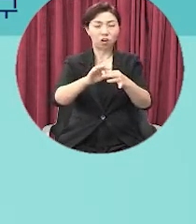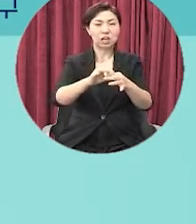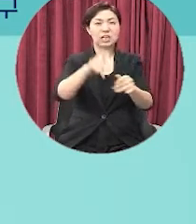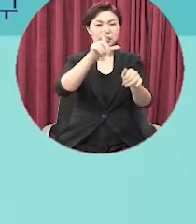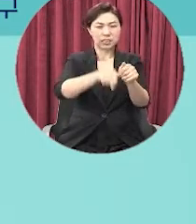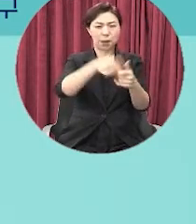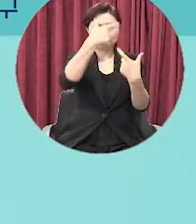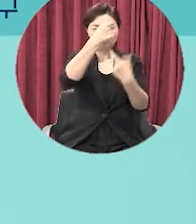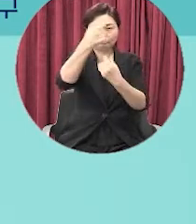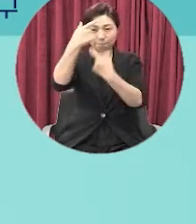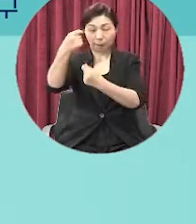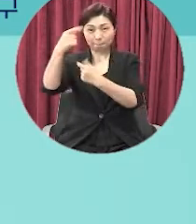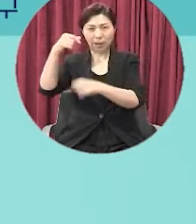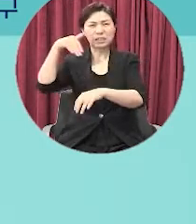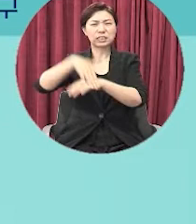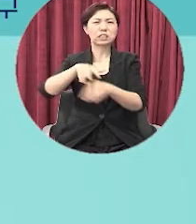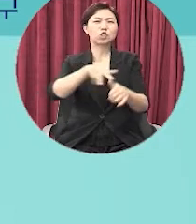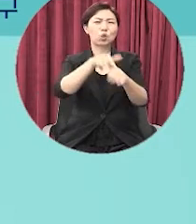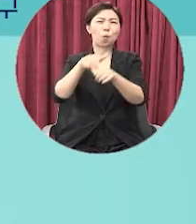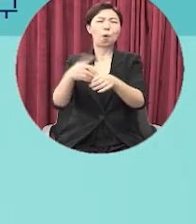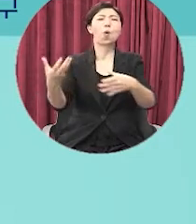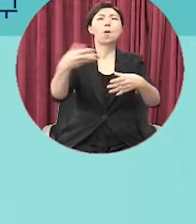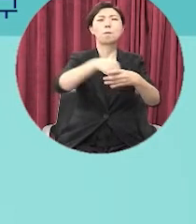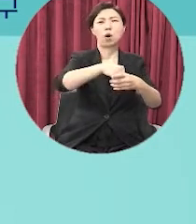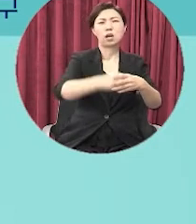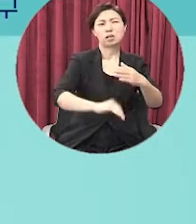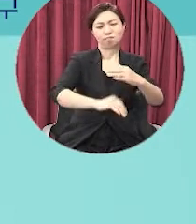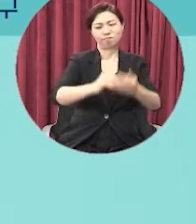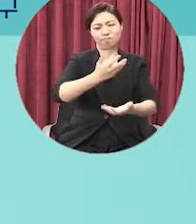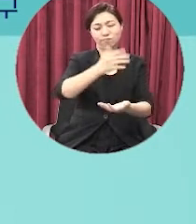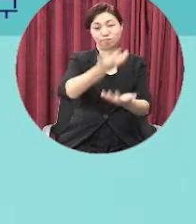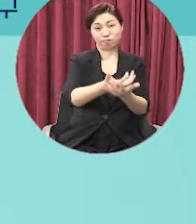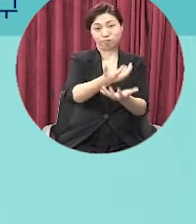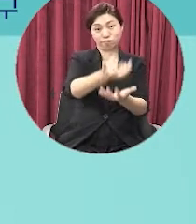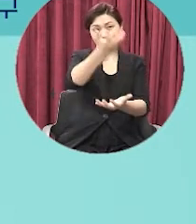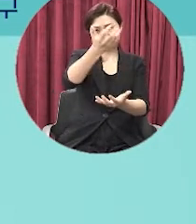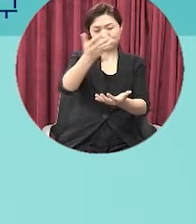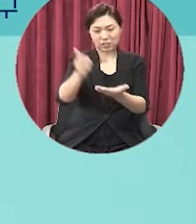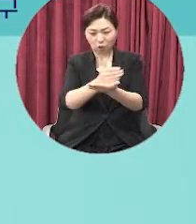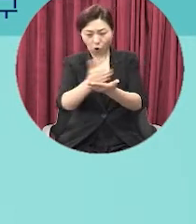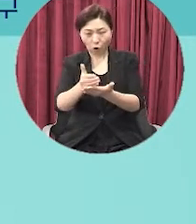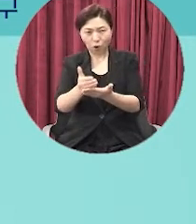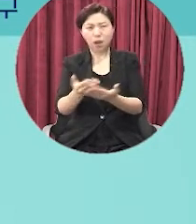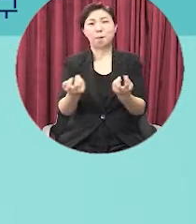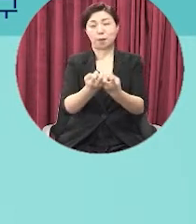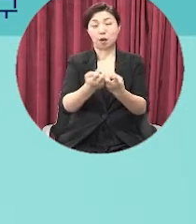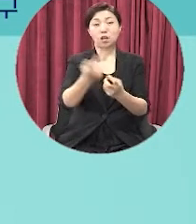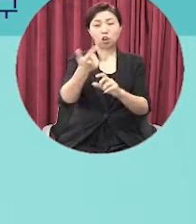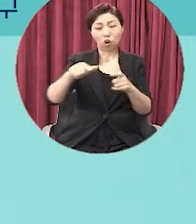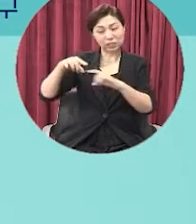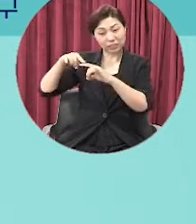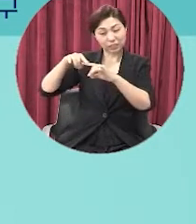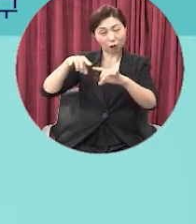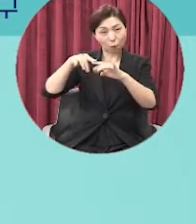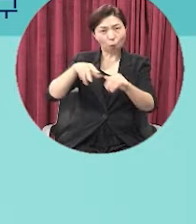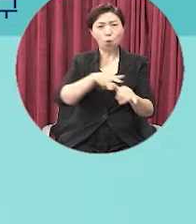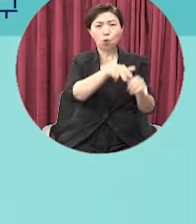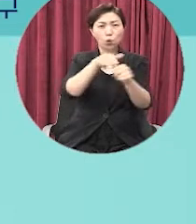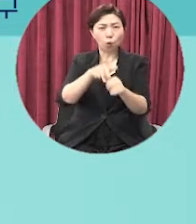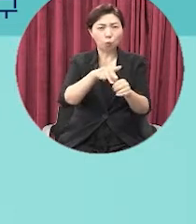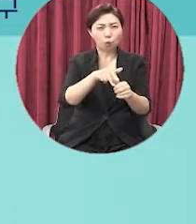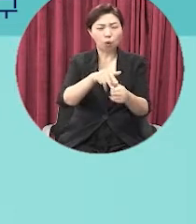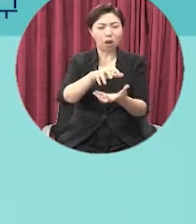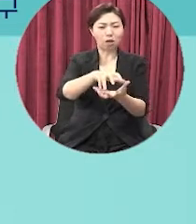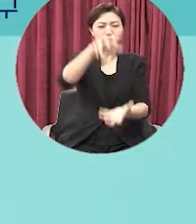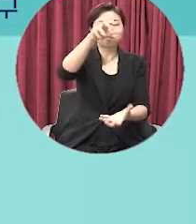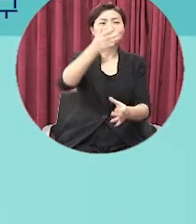때문에 이것들을 바로는 방법 중요하다 그리고 디바이스 의 좋은 계속해서 들어가고 있다 그래서 뭐 이런 에 아 저